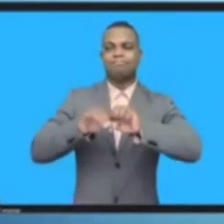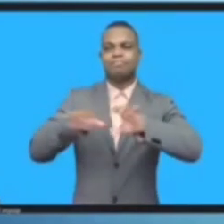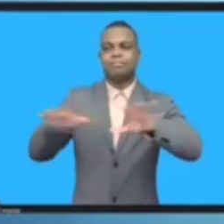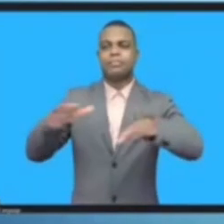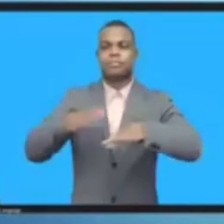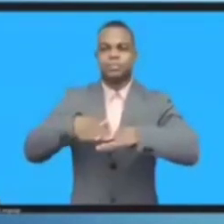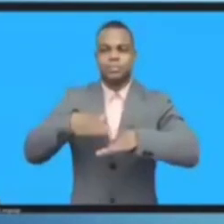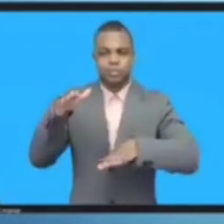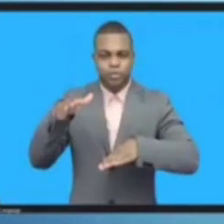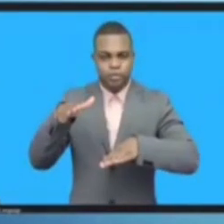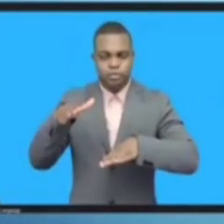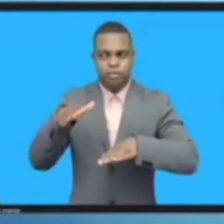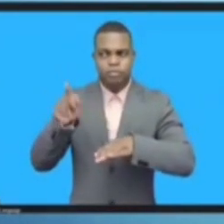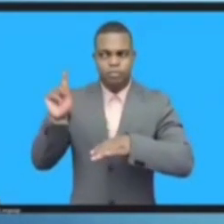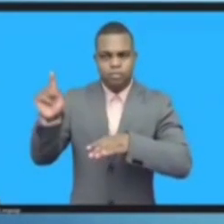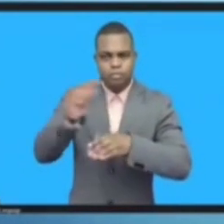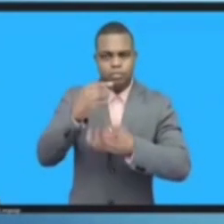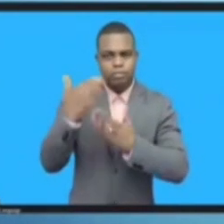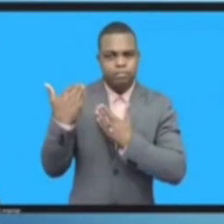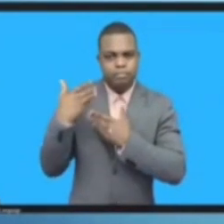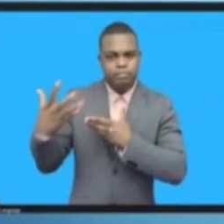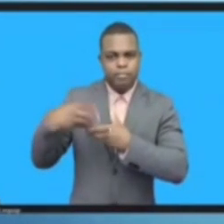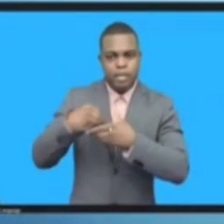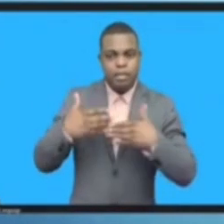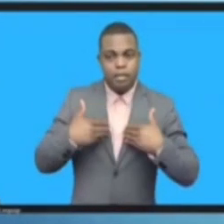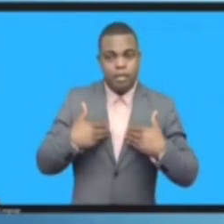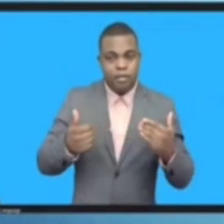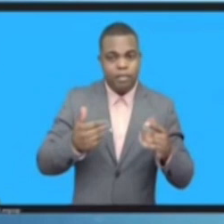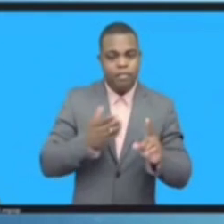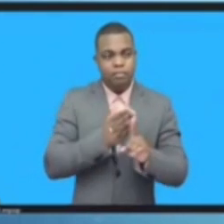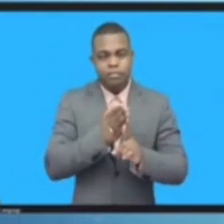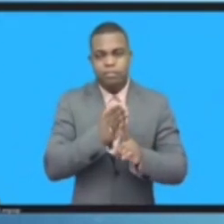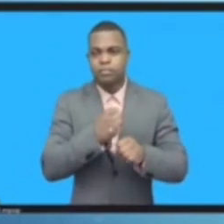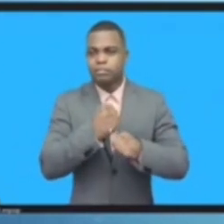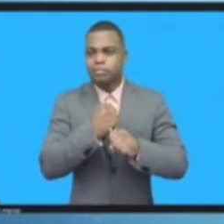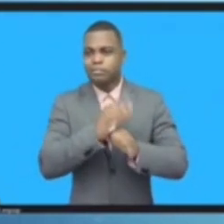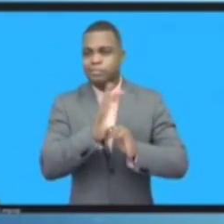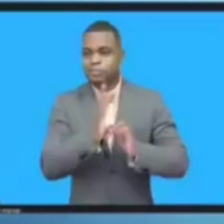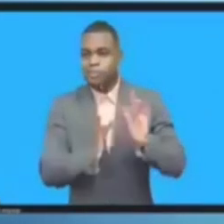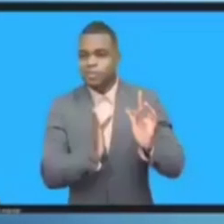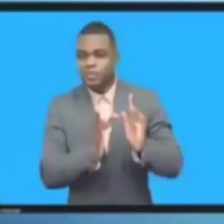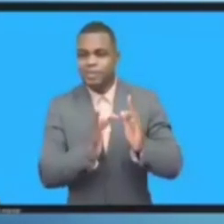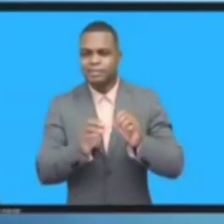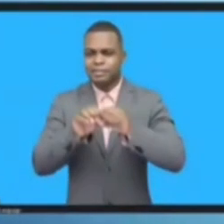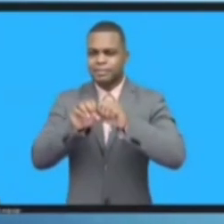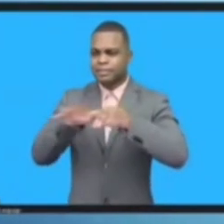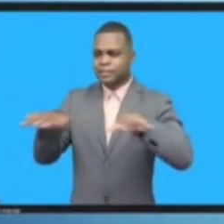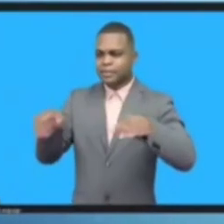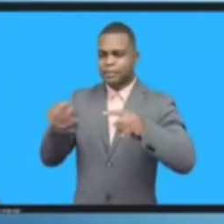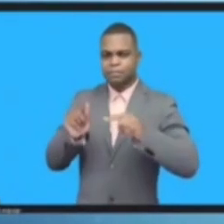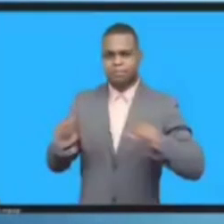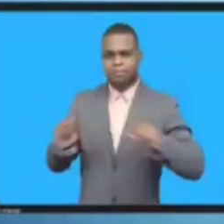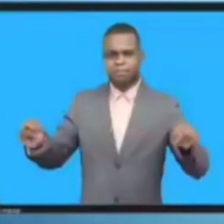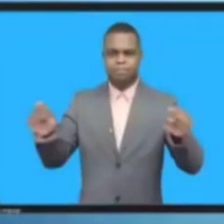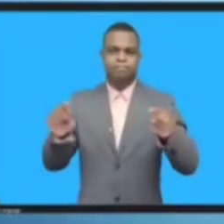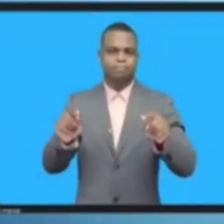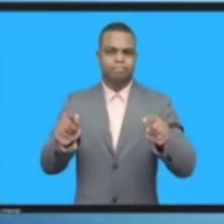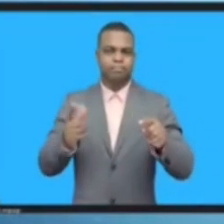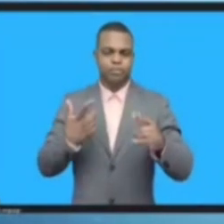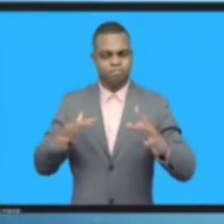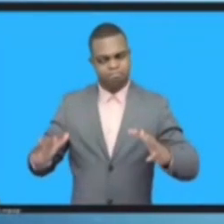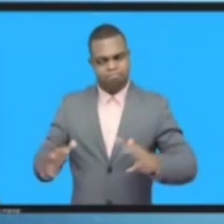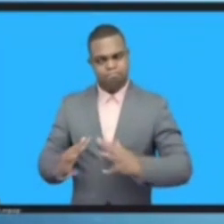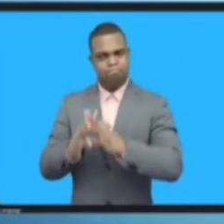cela. Le défi qui nous attend, c'est de rendre concrètes les